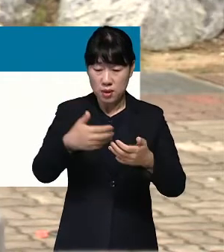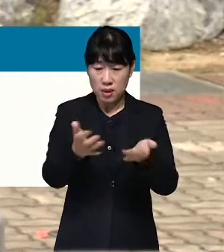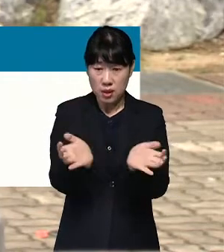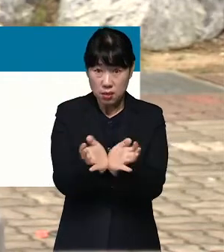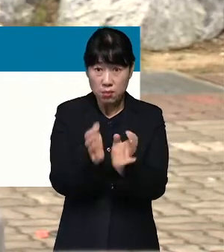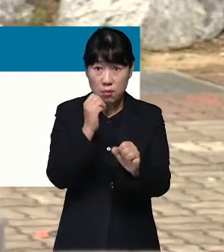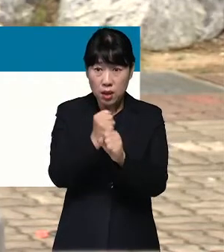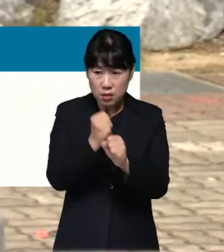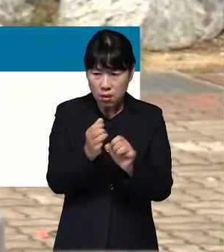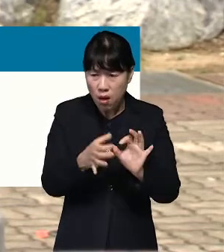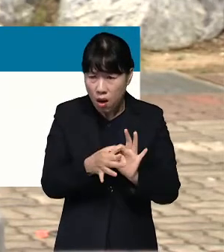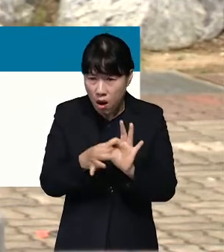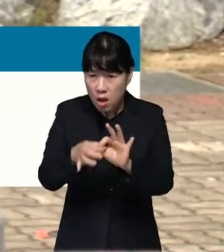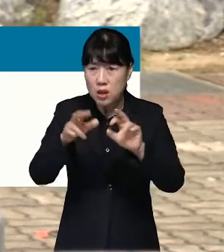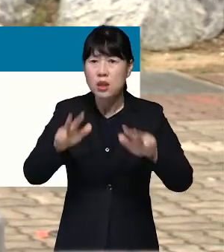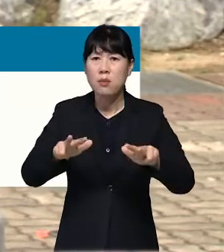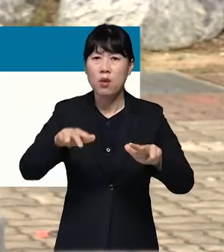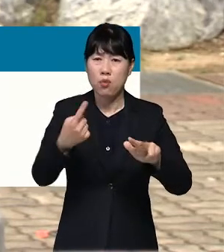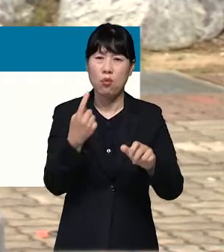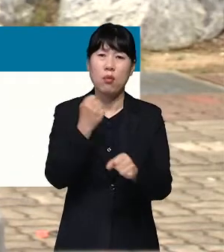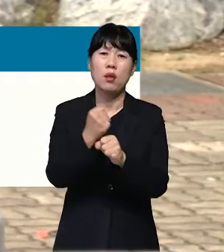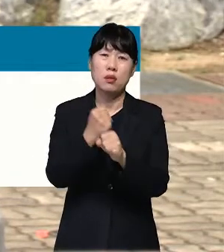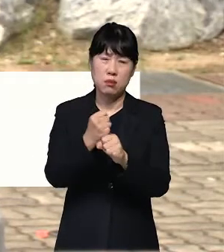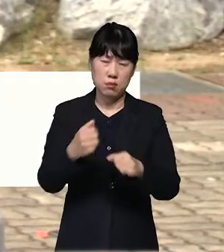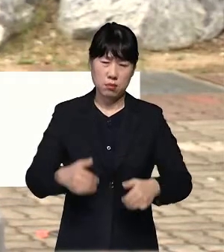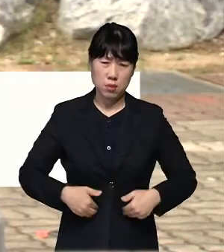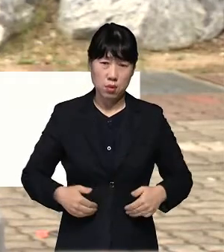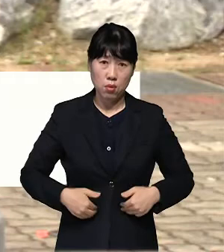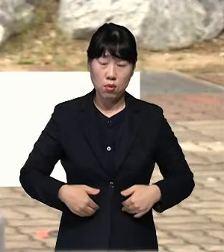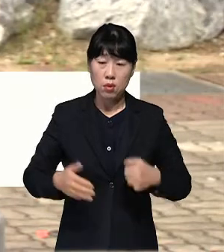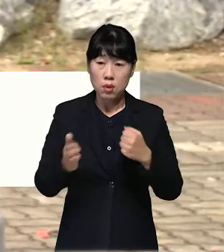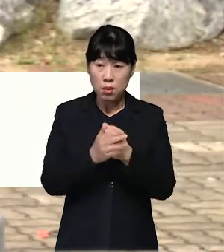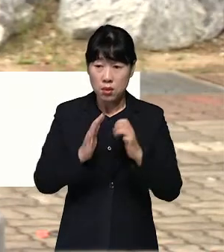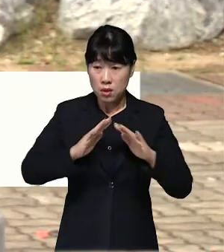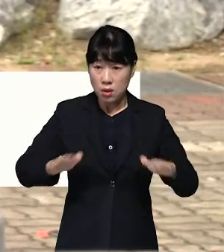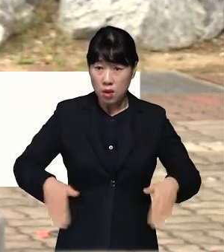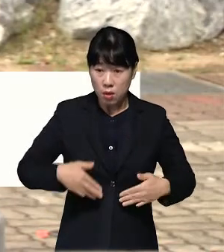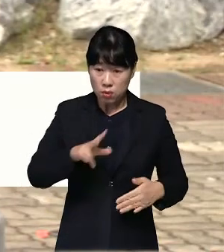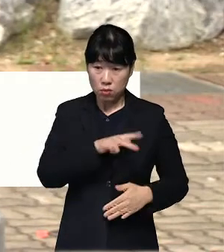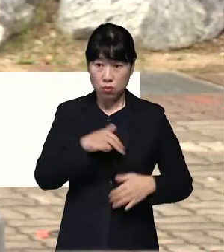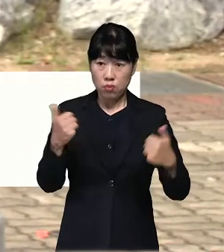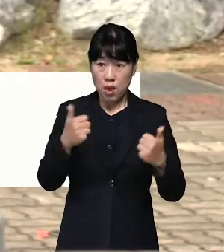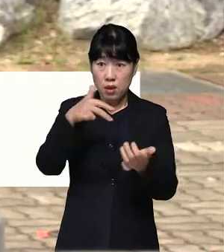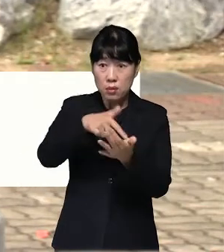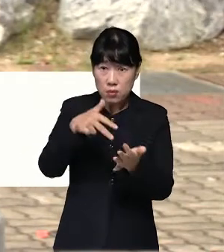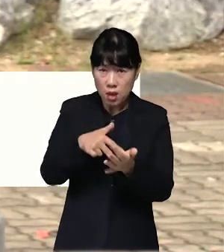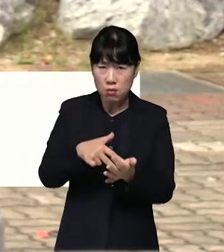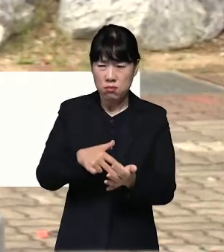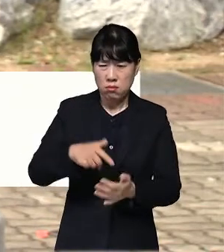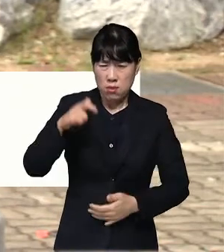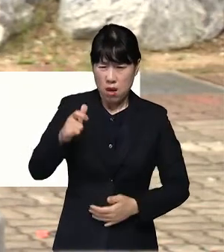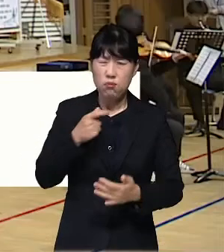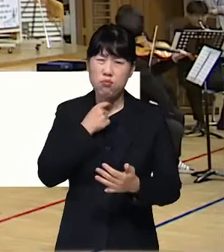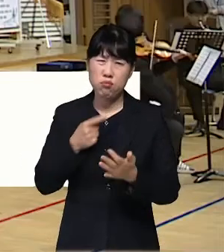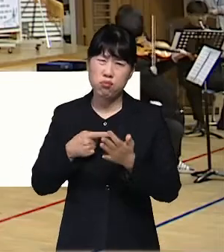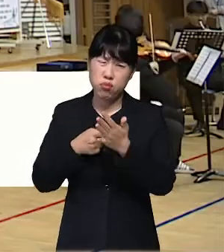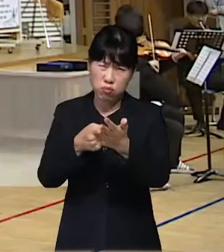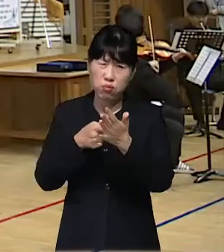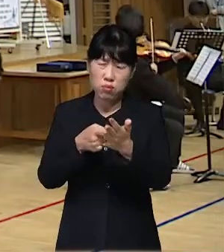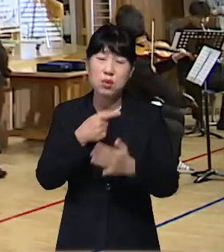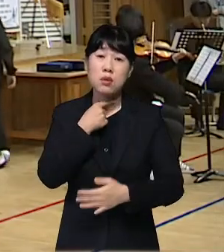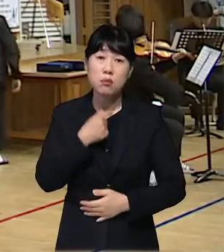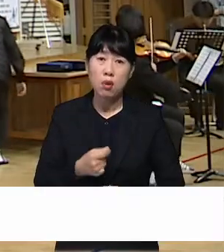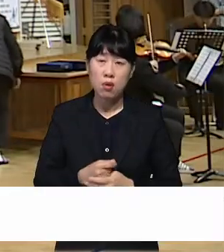연결고리를 지금이라도 만들어야 된다 그래서 우리처럼 부위에 차원에서 강력하게 촉구하고 자 합니다